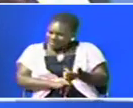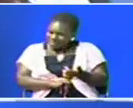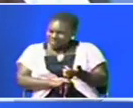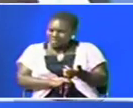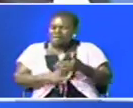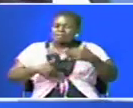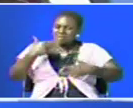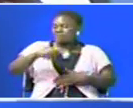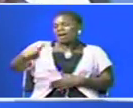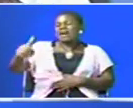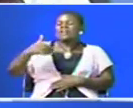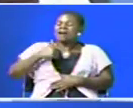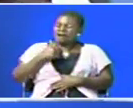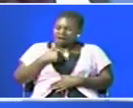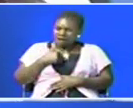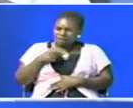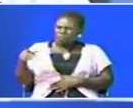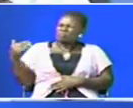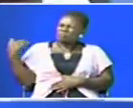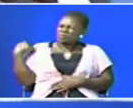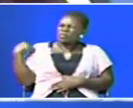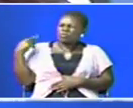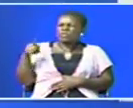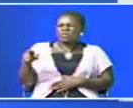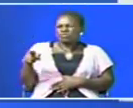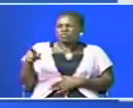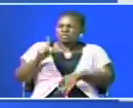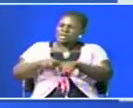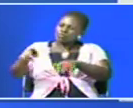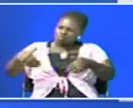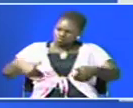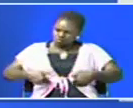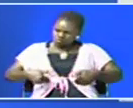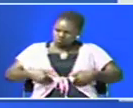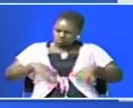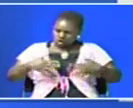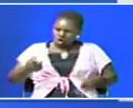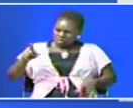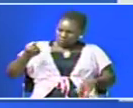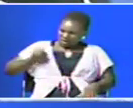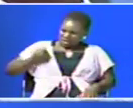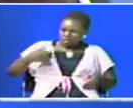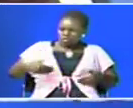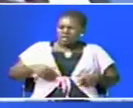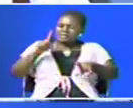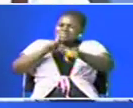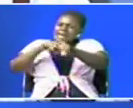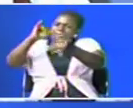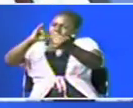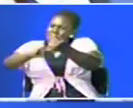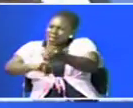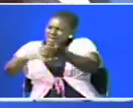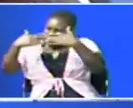kuna tabia nyingine zilikuwa zikikusumbua kwa ubarobaroni wako au usichana wako. Sasa ukiingia kwenye